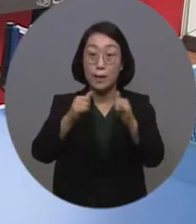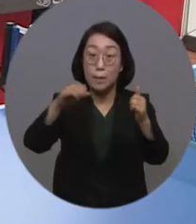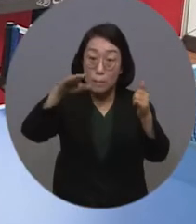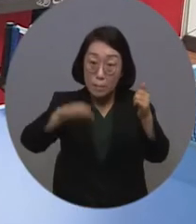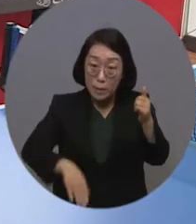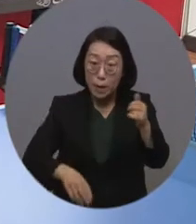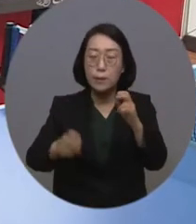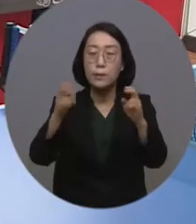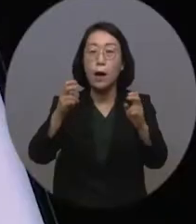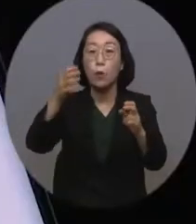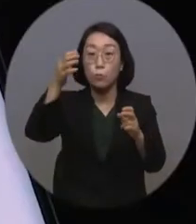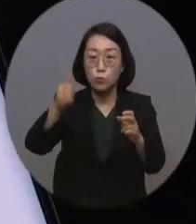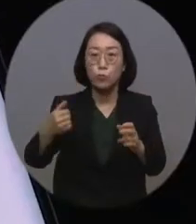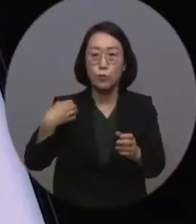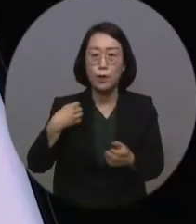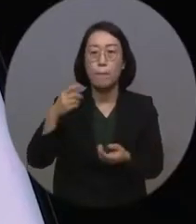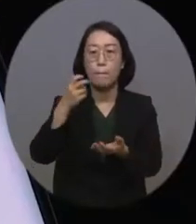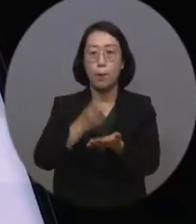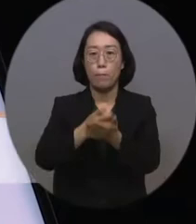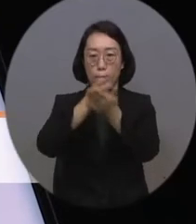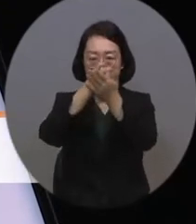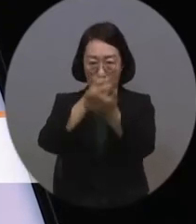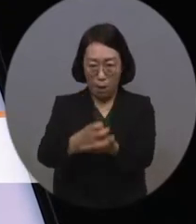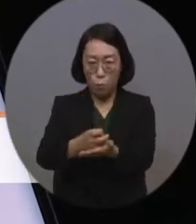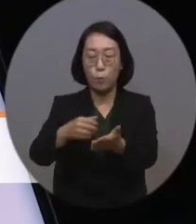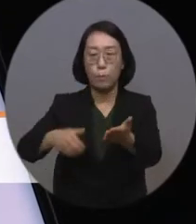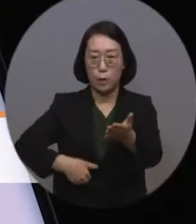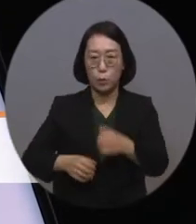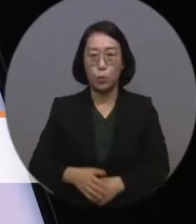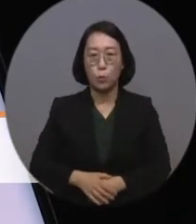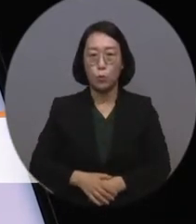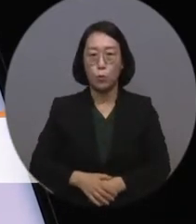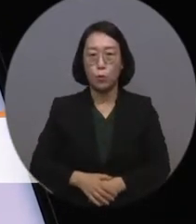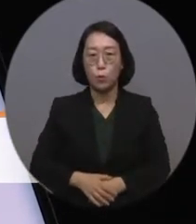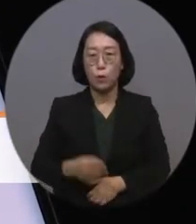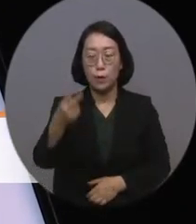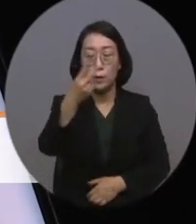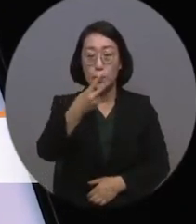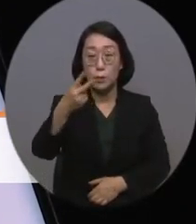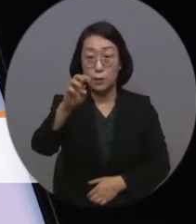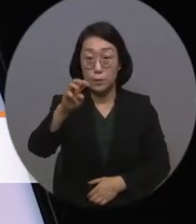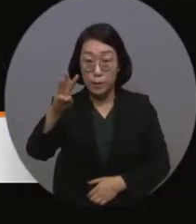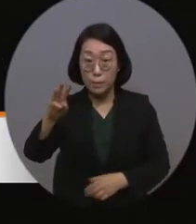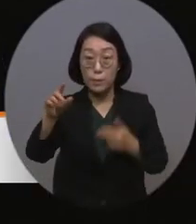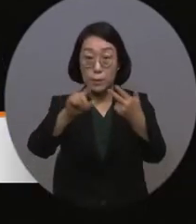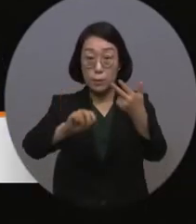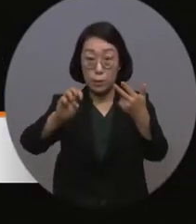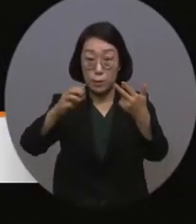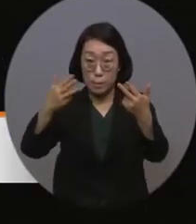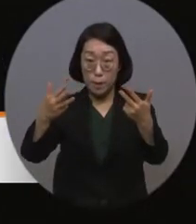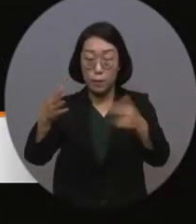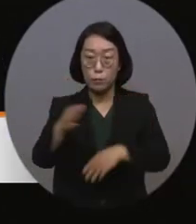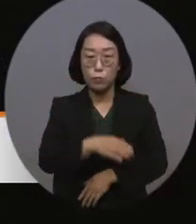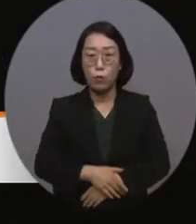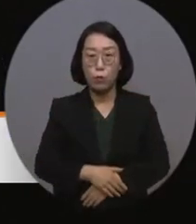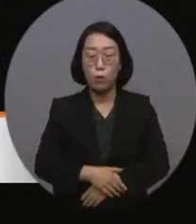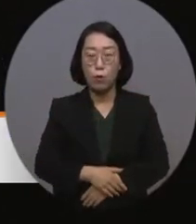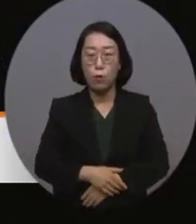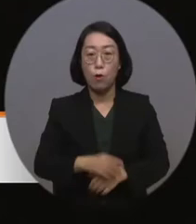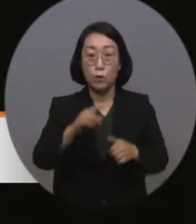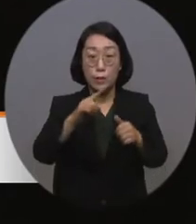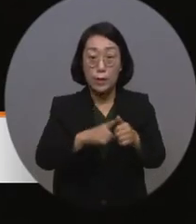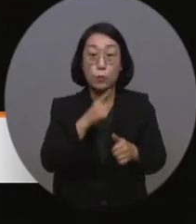사업주가 대상이 됩니다. 모바일 앱 관련 조치는 2023년 7월 28일부터 키오스크와